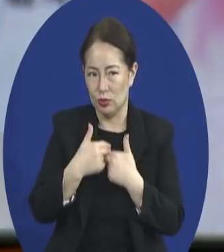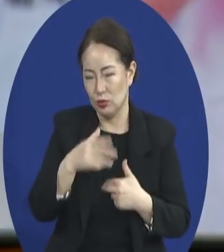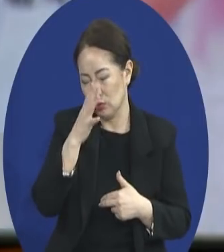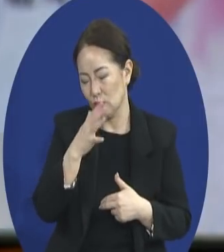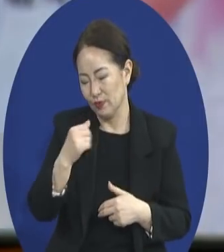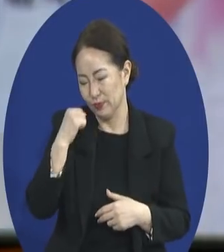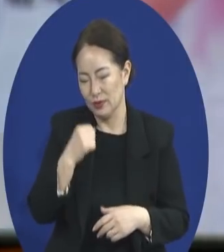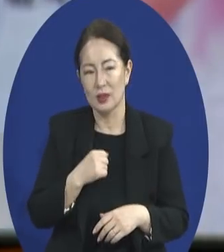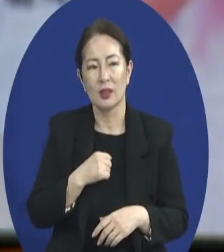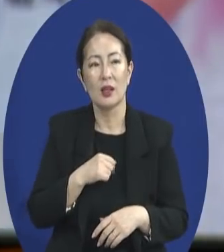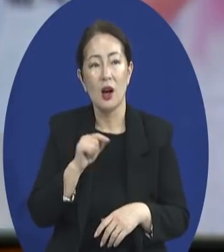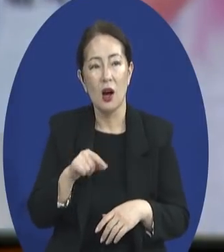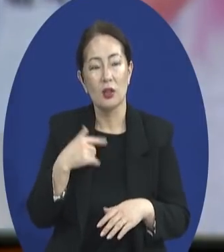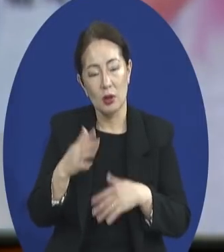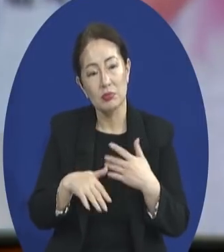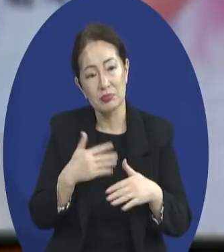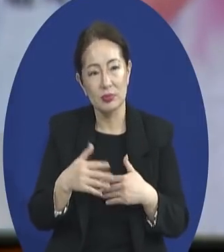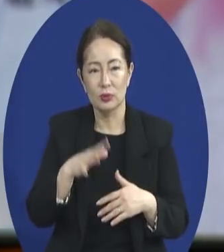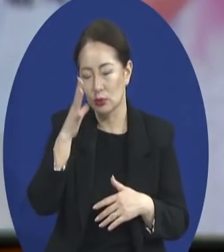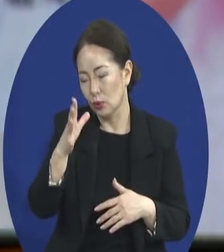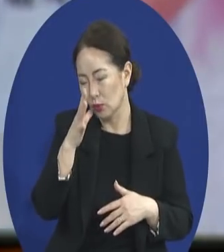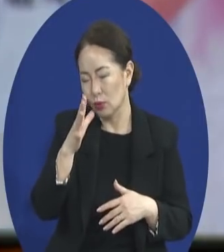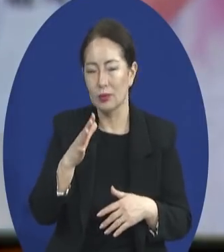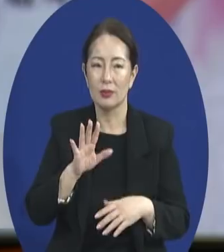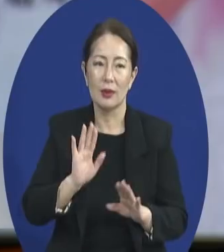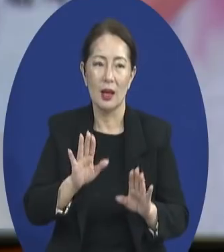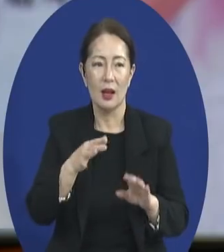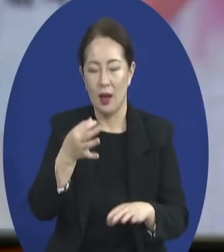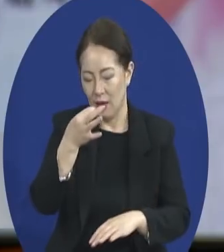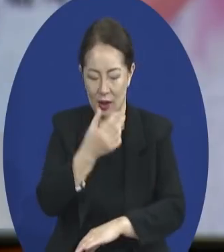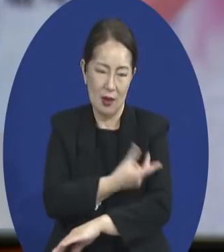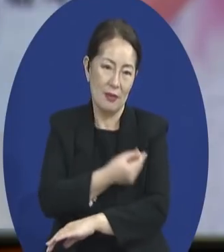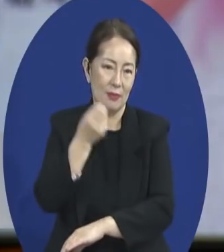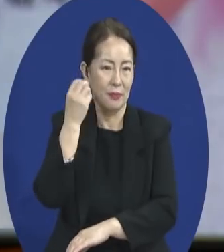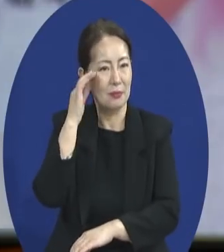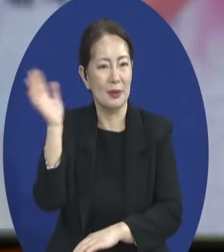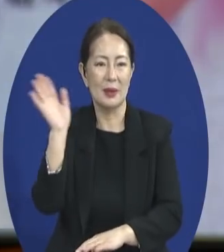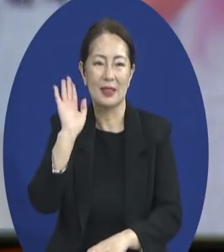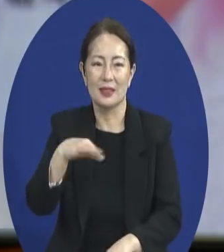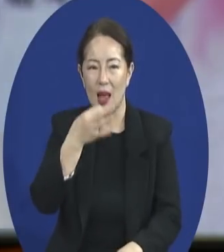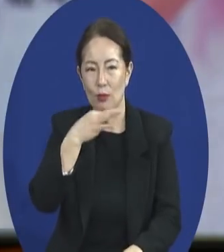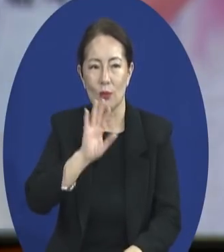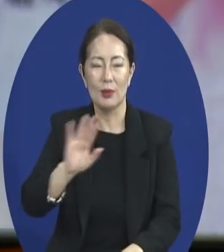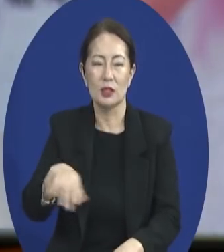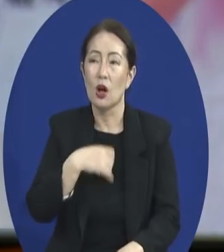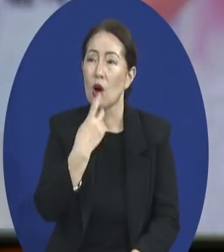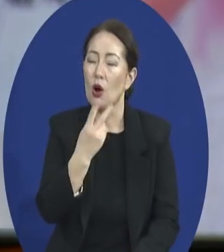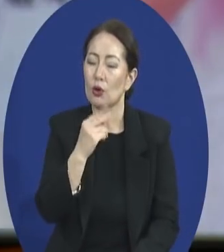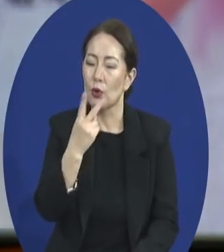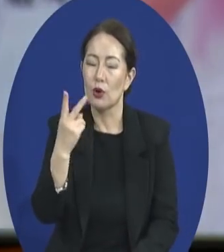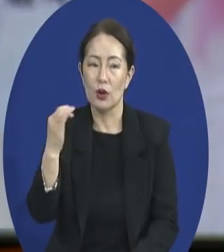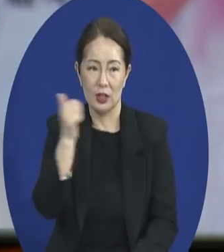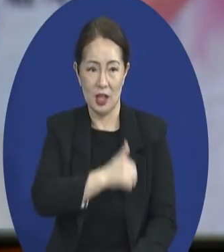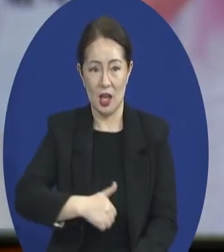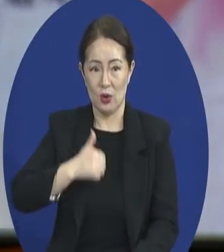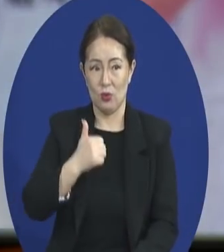ингээд өдийг хүртэл дуугараа яваад эм тариагаа бүр мартчихсан. Тэгээд 2022 онтойгоо ингээд эрүүл